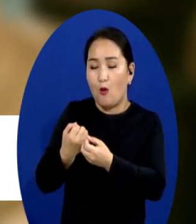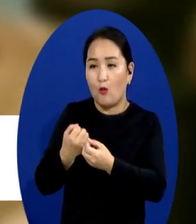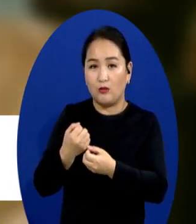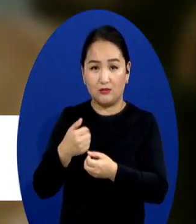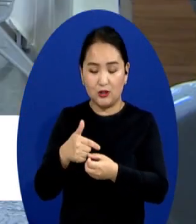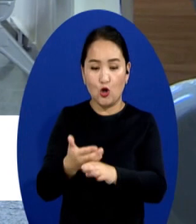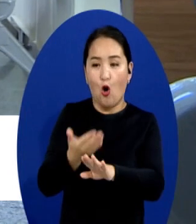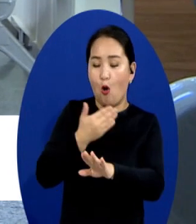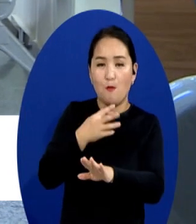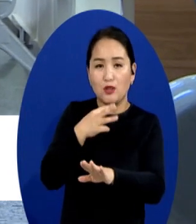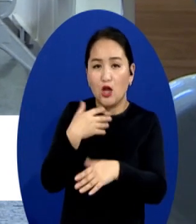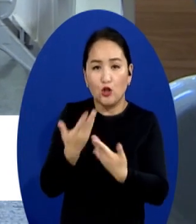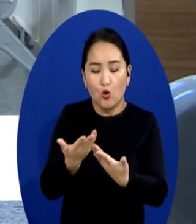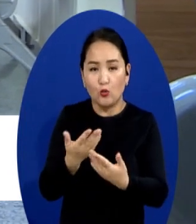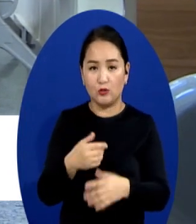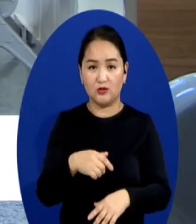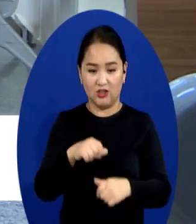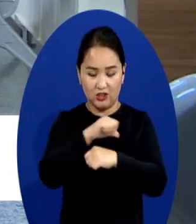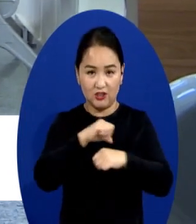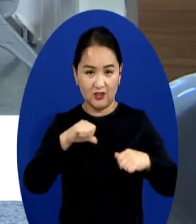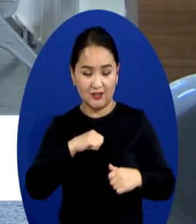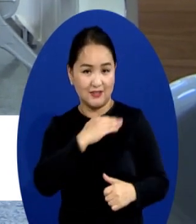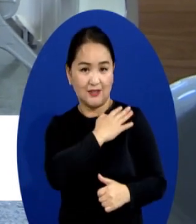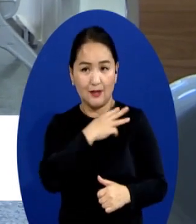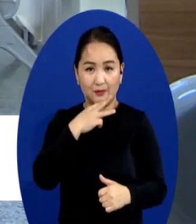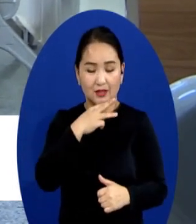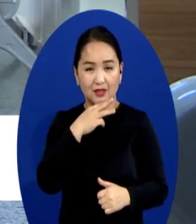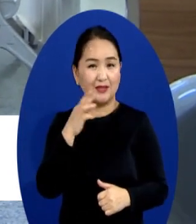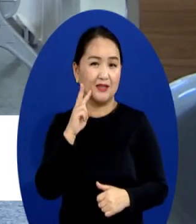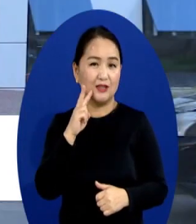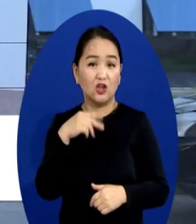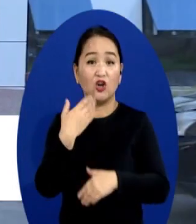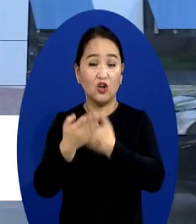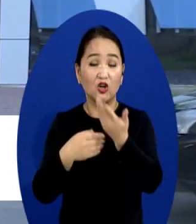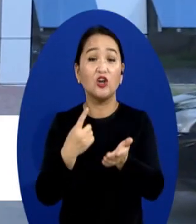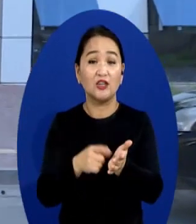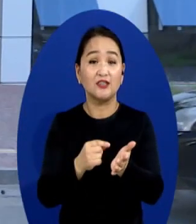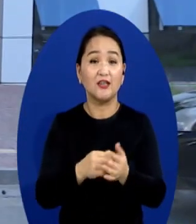иргэд ийм гэмт хэрэгтэй тэмцэхийн тулд цаг алдалгүй цагдаа дуудлага өгч байх хэрэгтэй гэж ярьж байна.